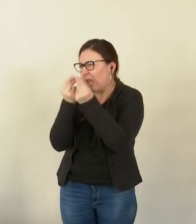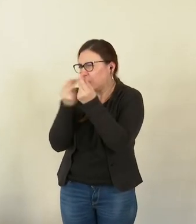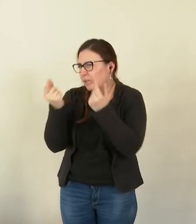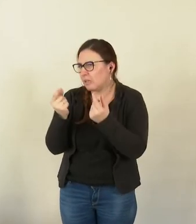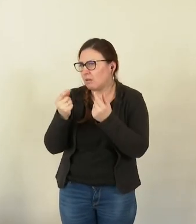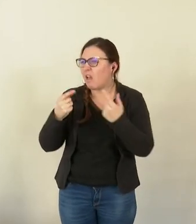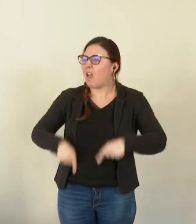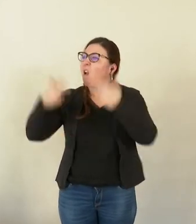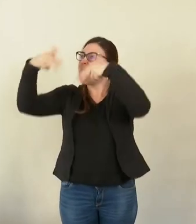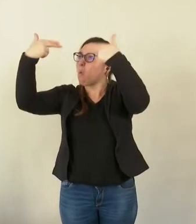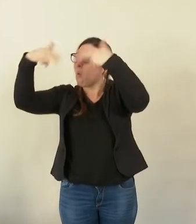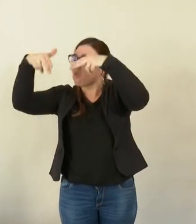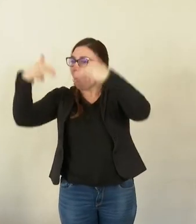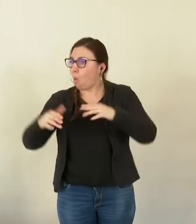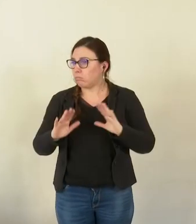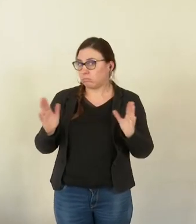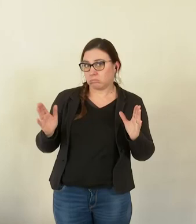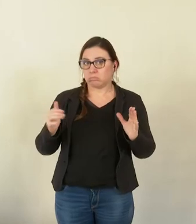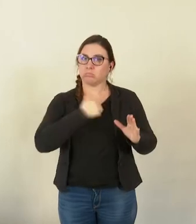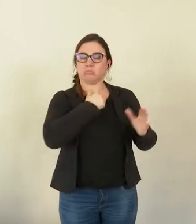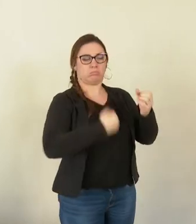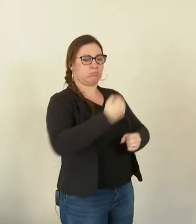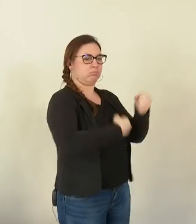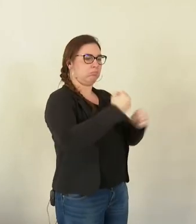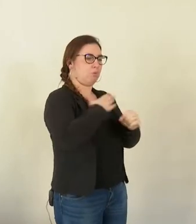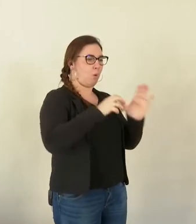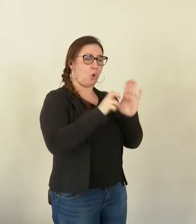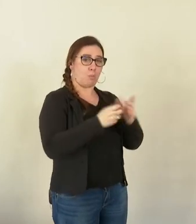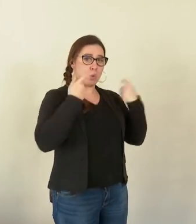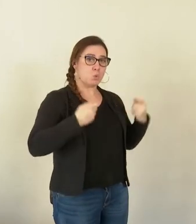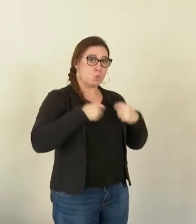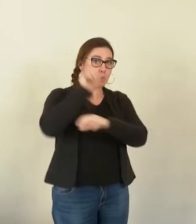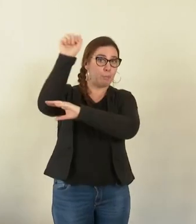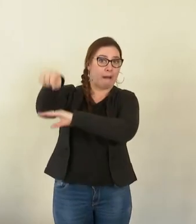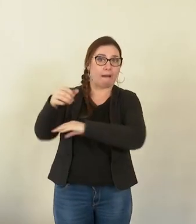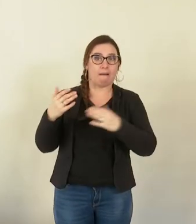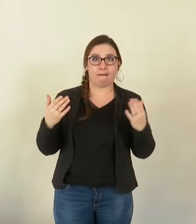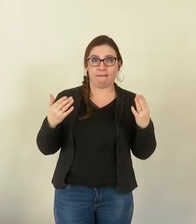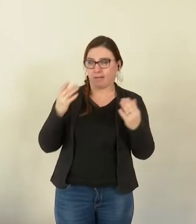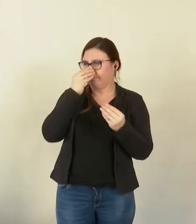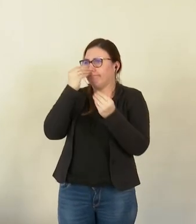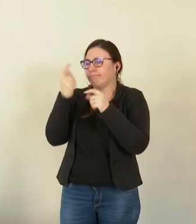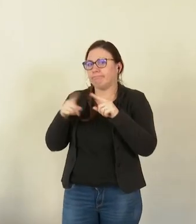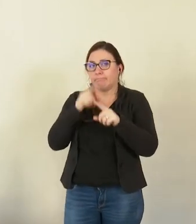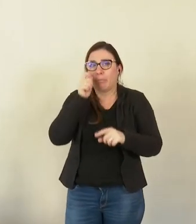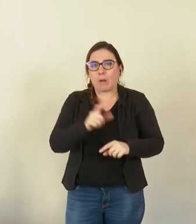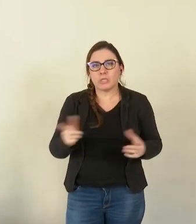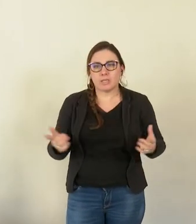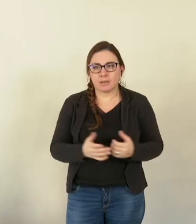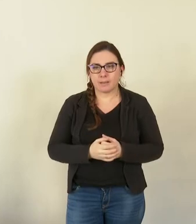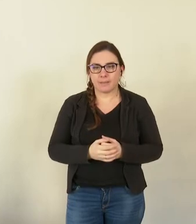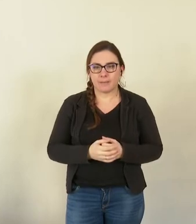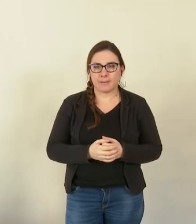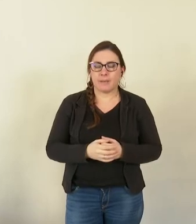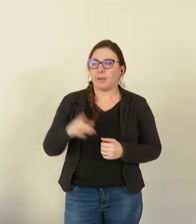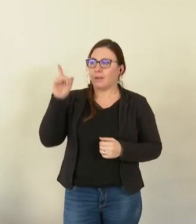dire non à l'état et aux propositions de l'État et faire vos propres propositions qui coûtent beaucoup plus cher au grenoblois il quand même quelque chose d'incohérent par ailleurs on aurait